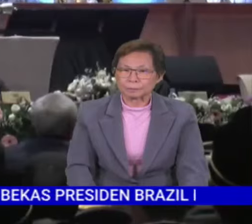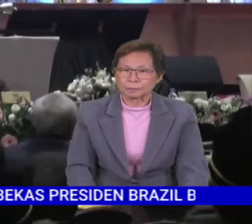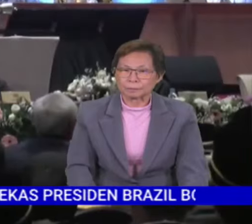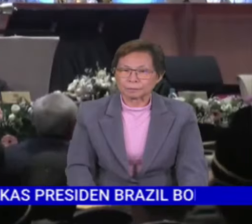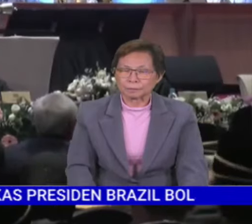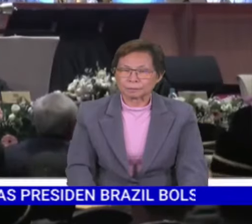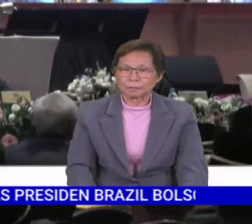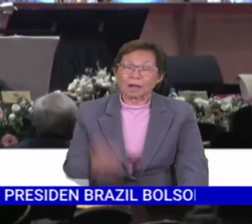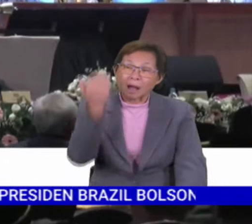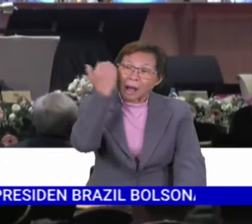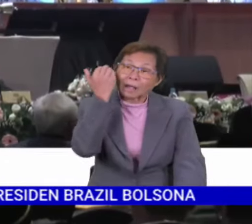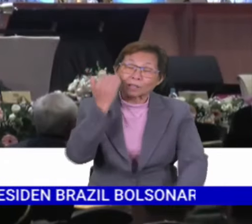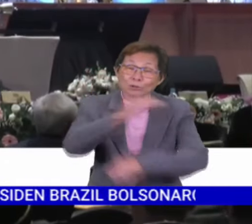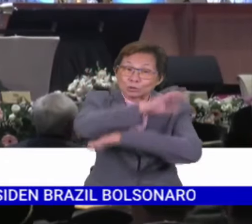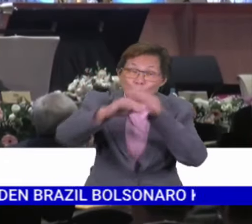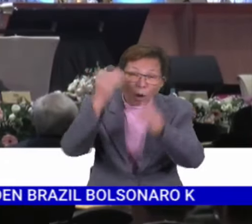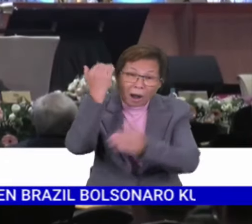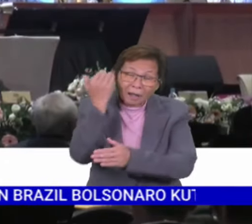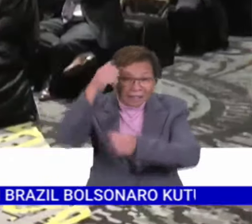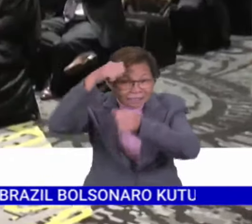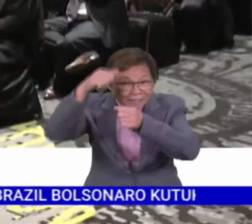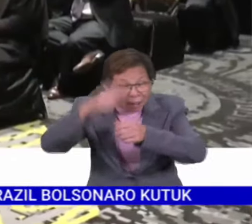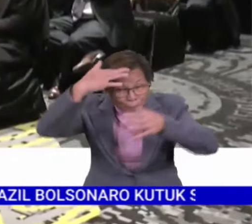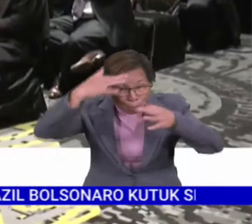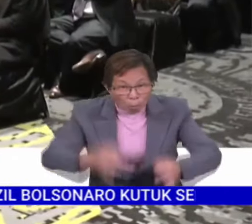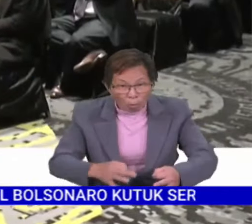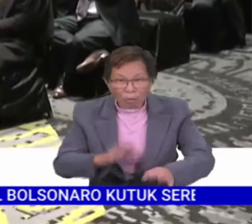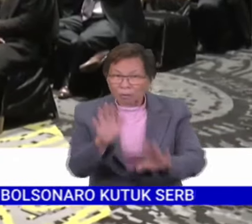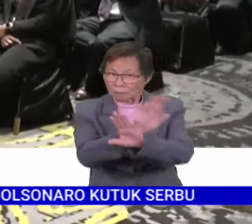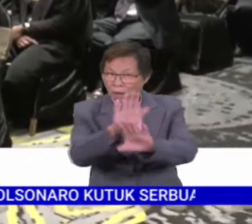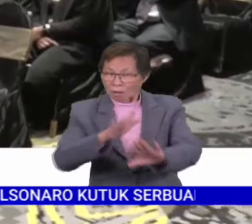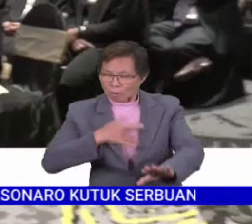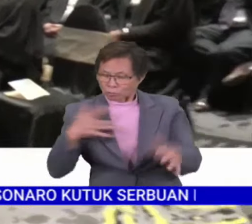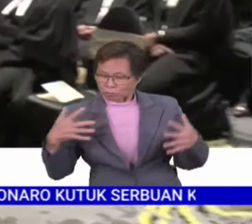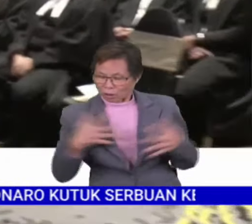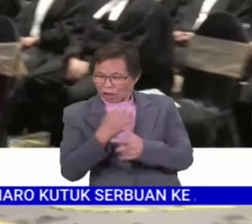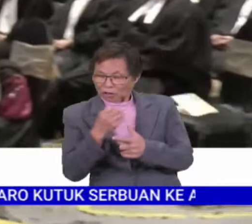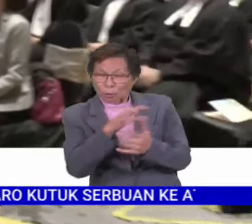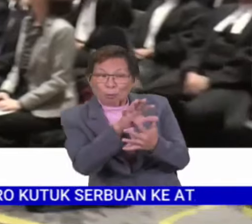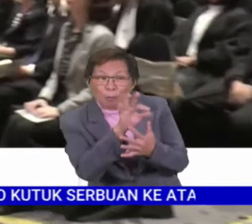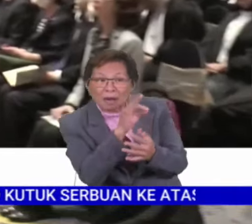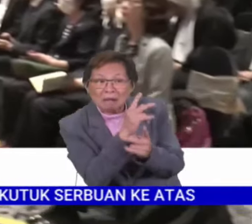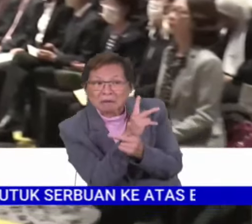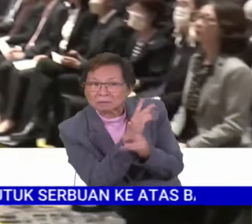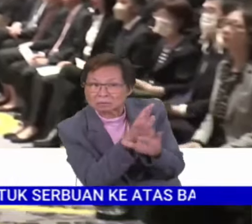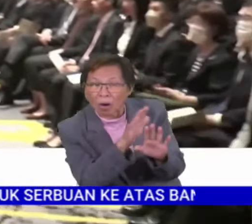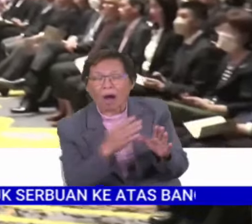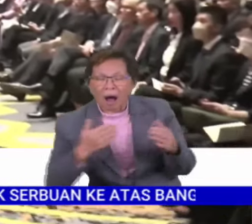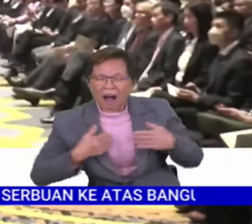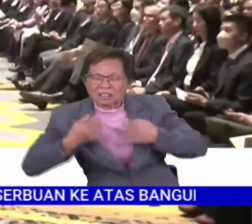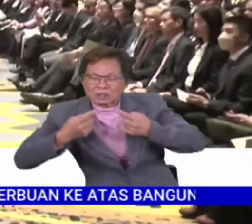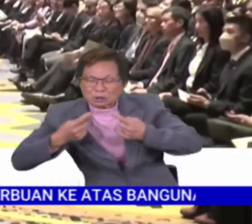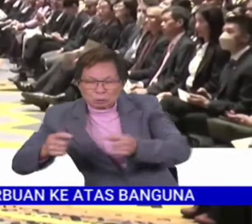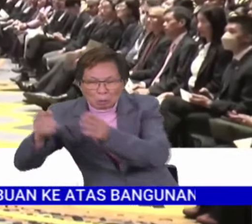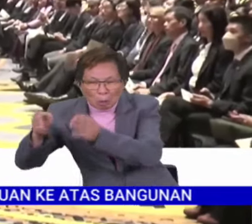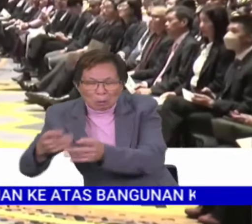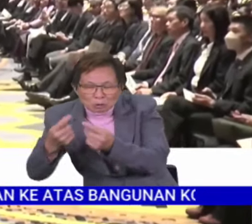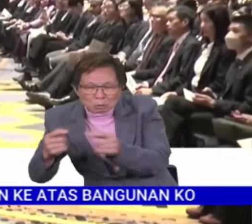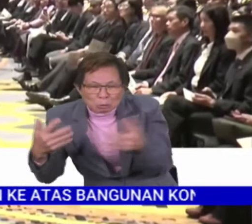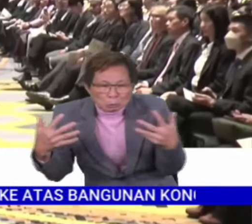Excellencies. Para hakim juga diingatkan agar membuat keputusan tanpa rasa takut atau pilih kasih meski terdapat percubaan pihak tertentu